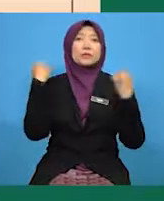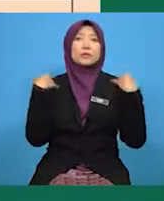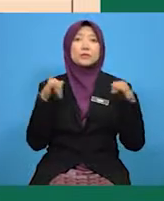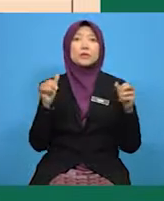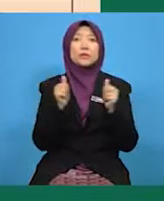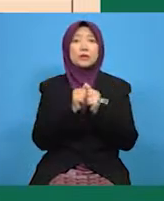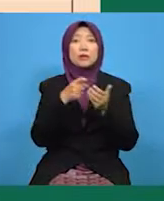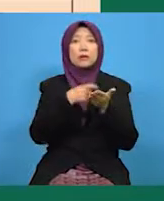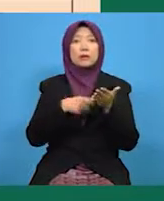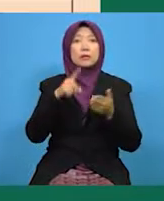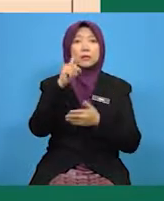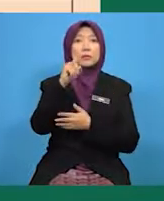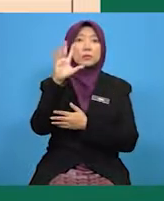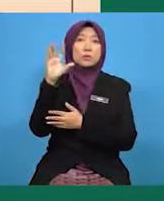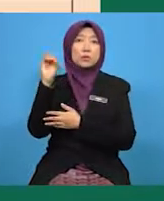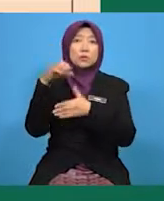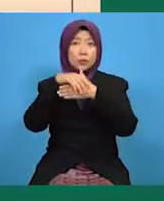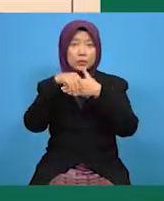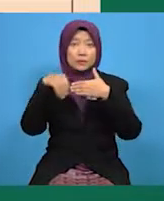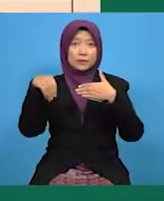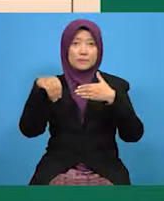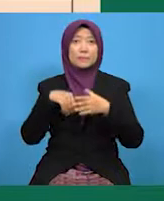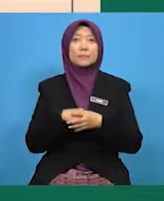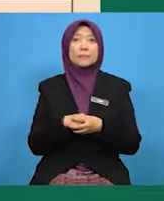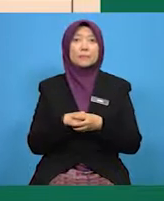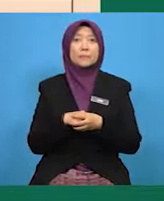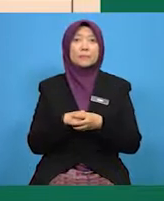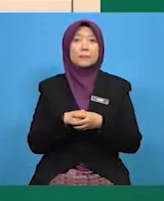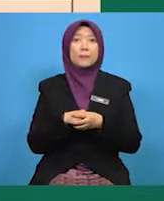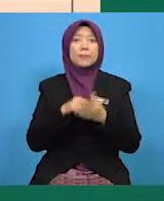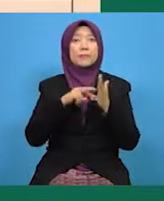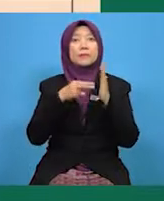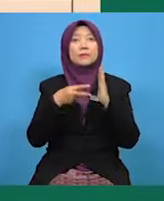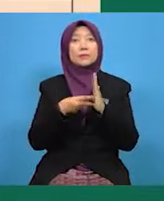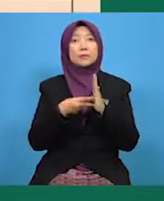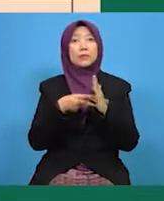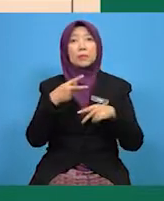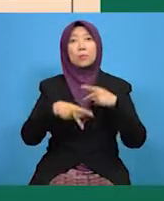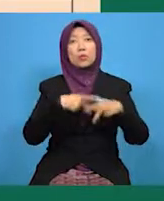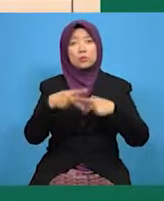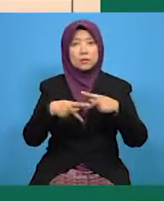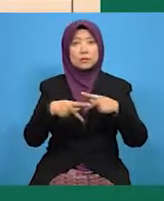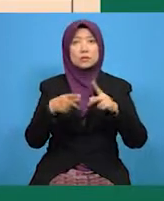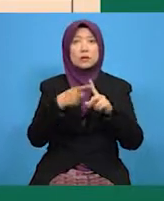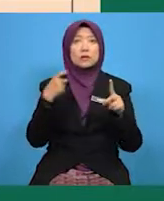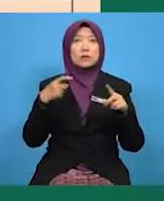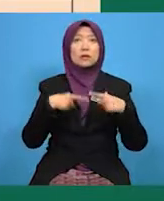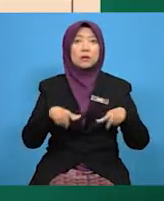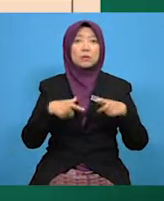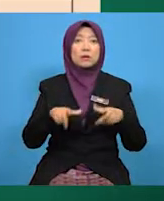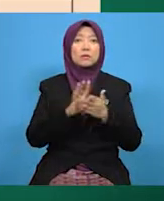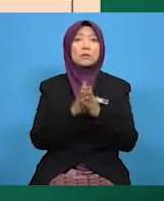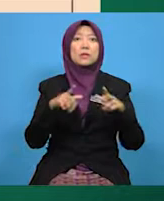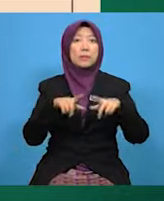dengan harga RM150. Hal ini bermaksud proses dari kayu balak menjadi